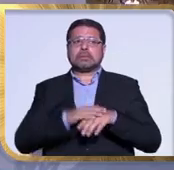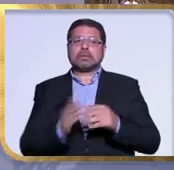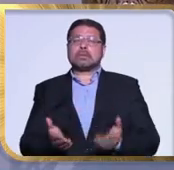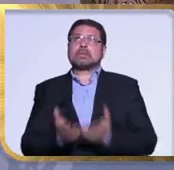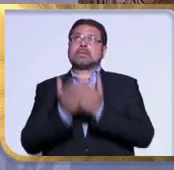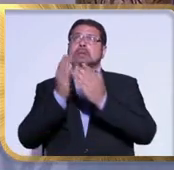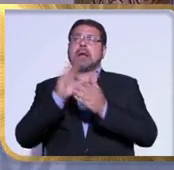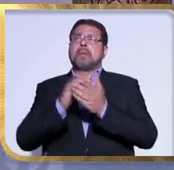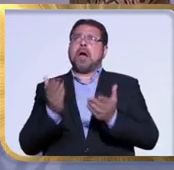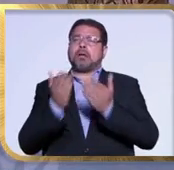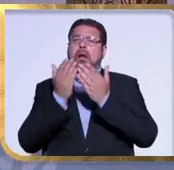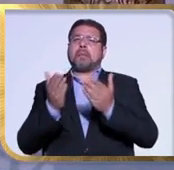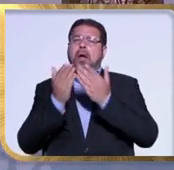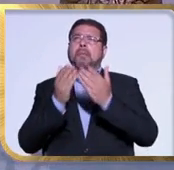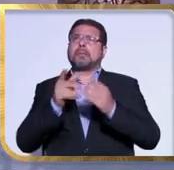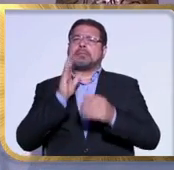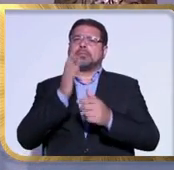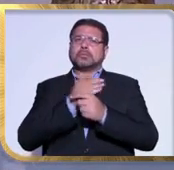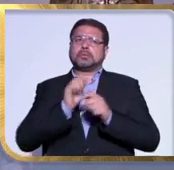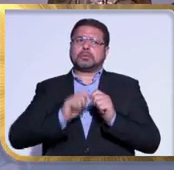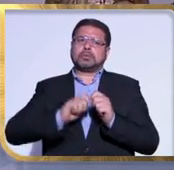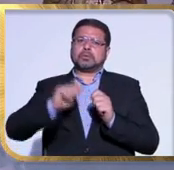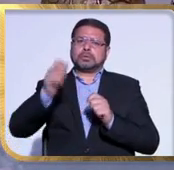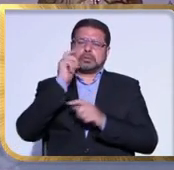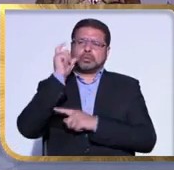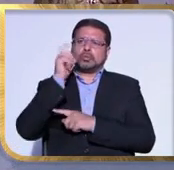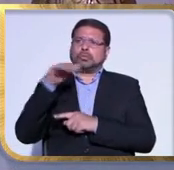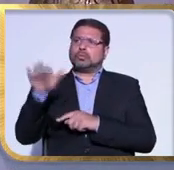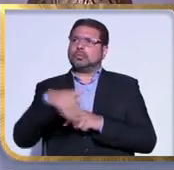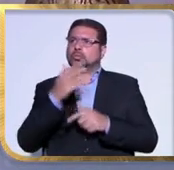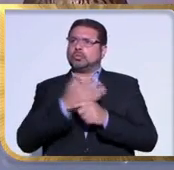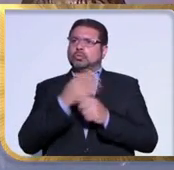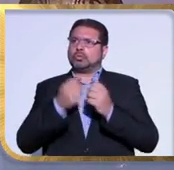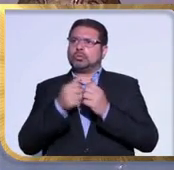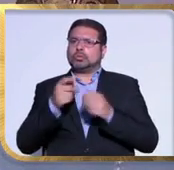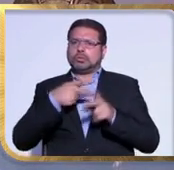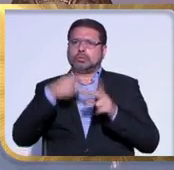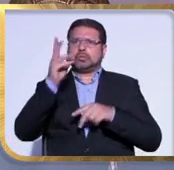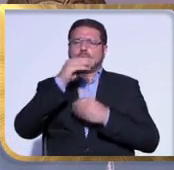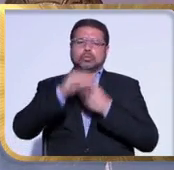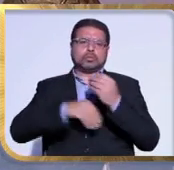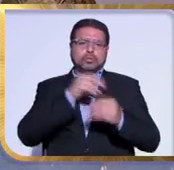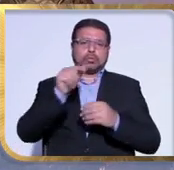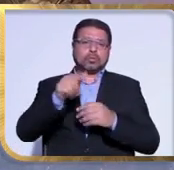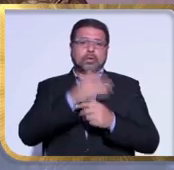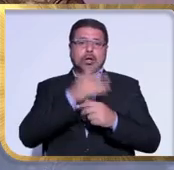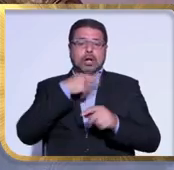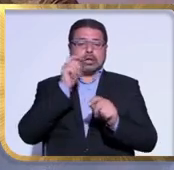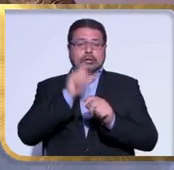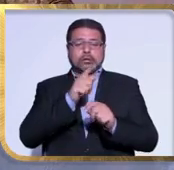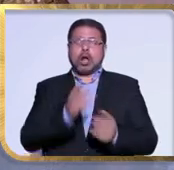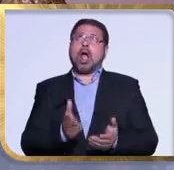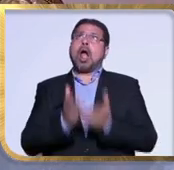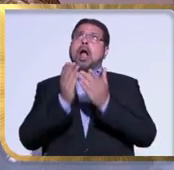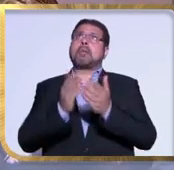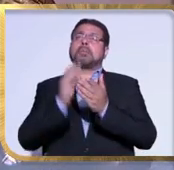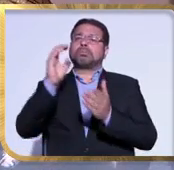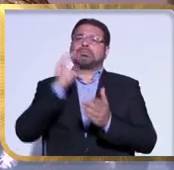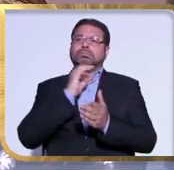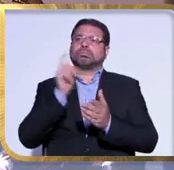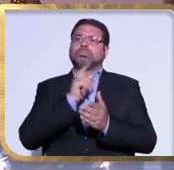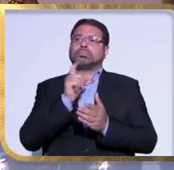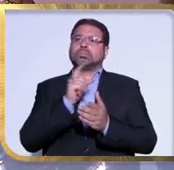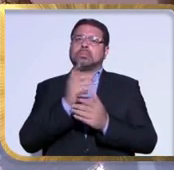السماء يا رب يا رب رايح المساجد وجاي من المساجد وبيسافر عمره وبيسافر حج ويقول يا رب يا رب